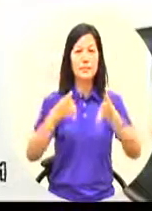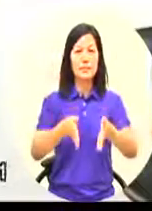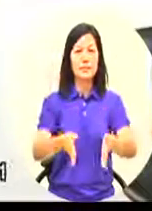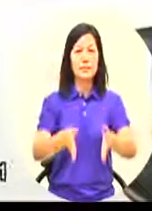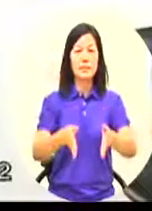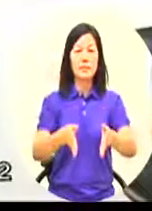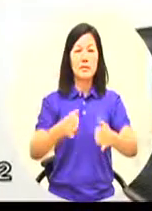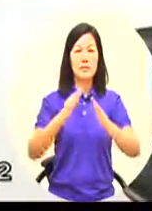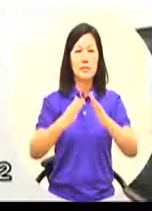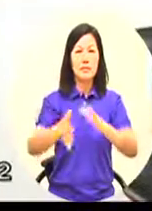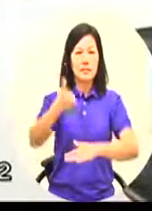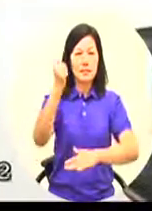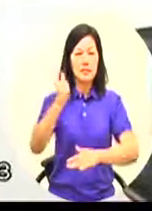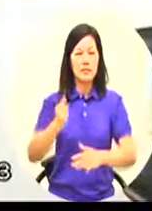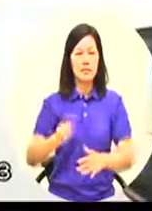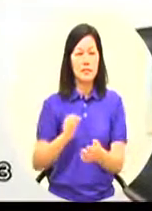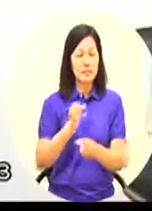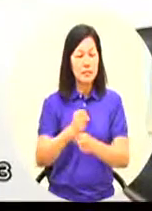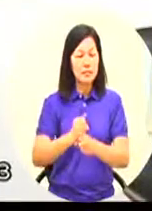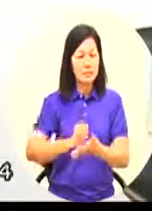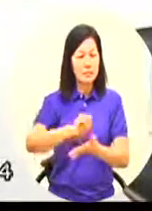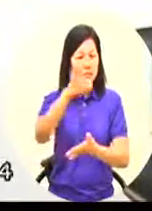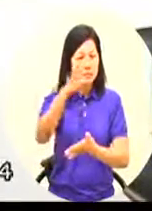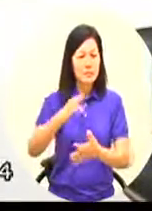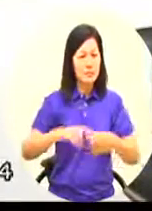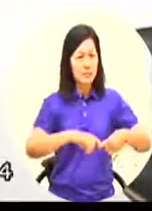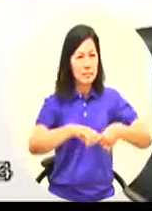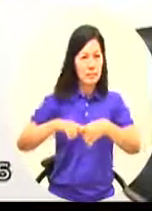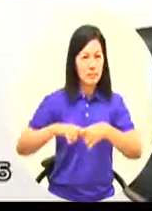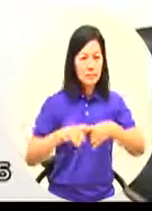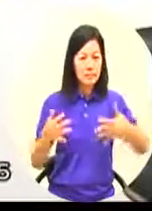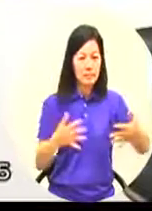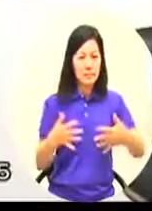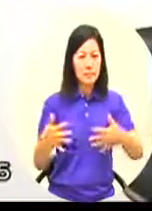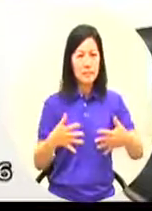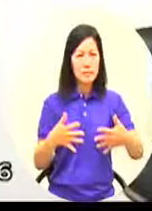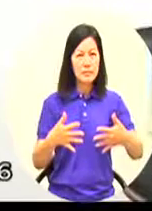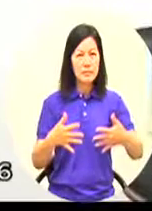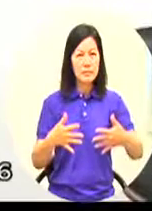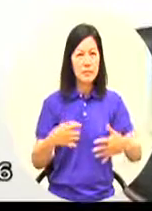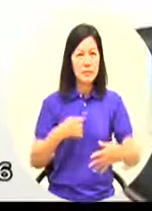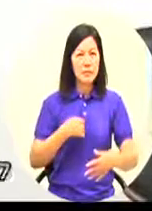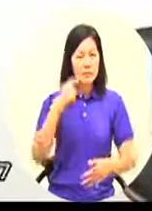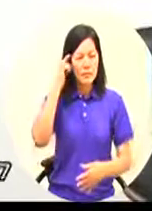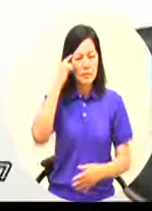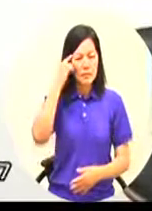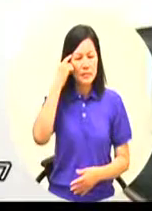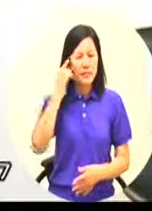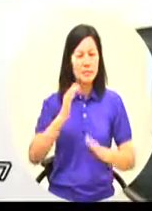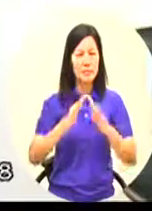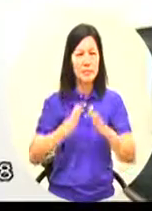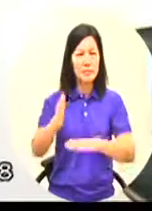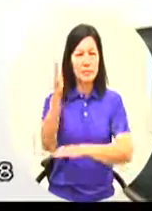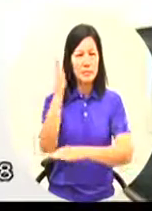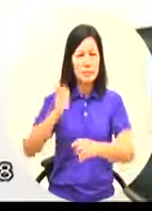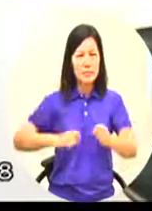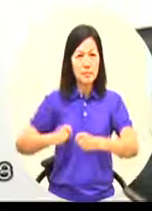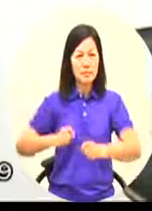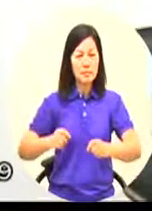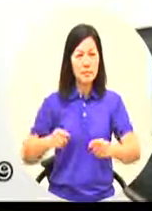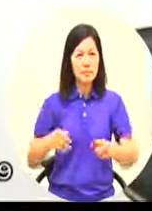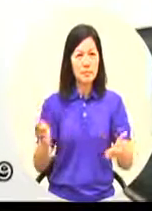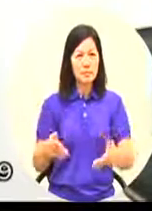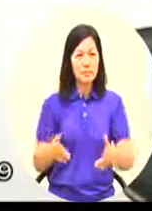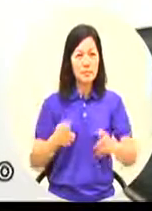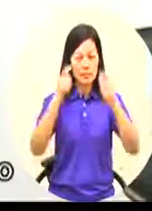施政报告所做的联合质询哈，我想市政的建设，高雄市的进